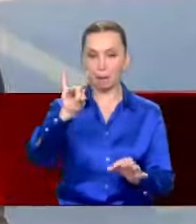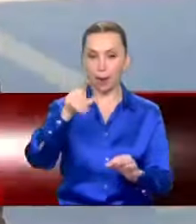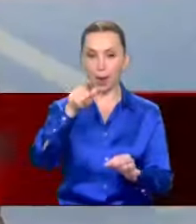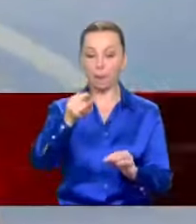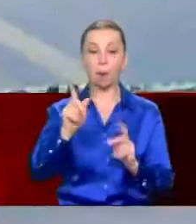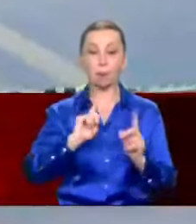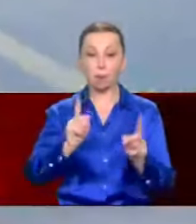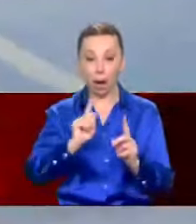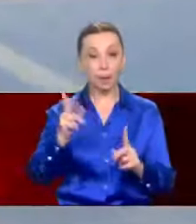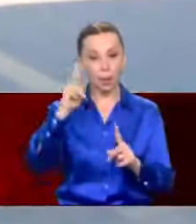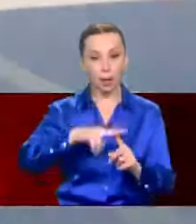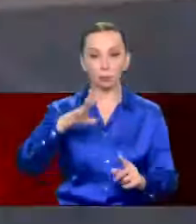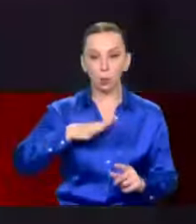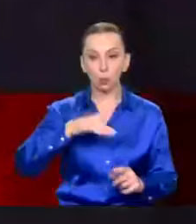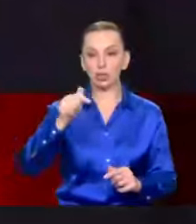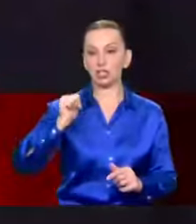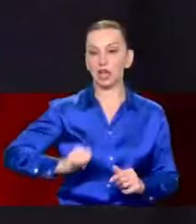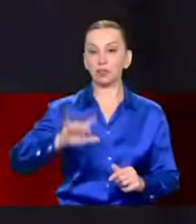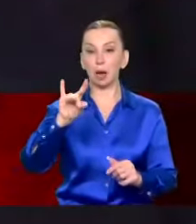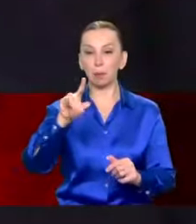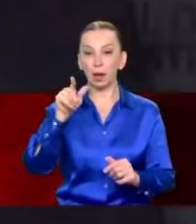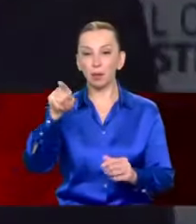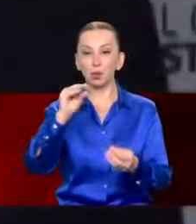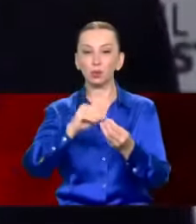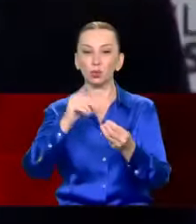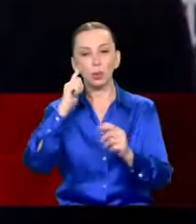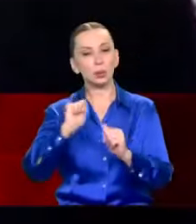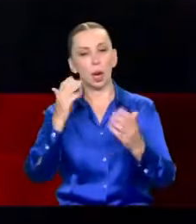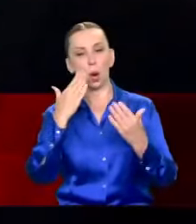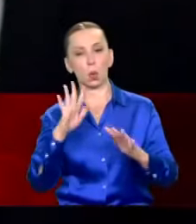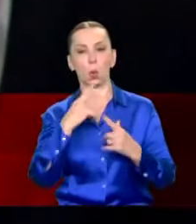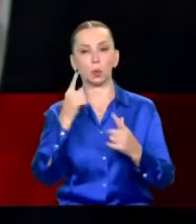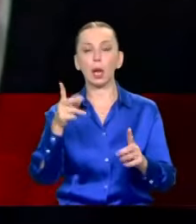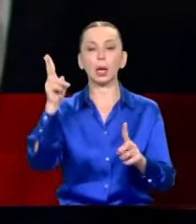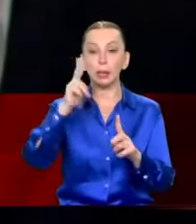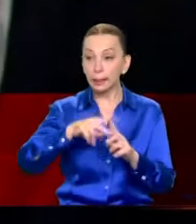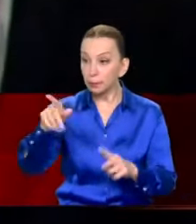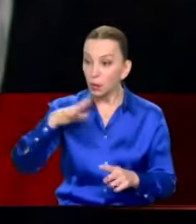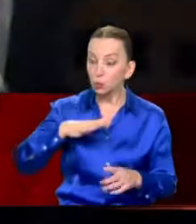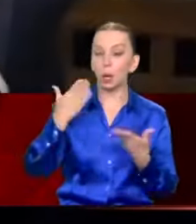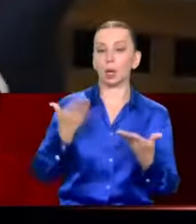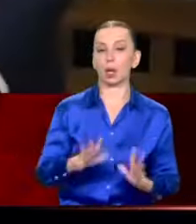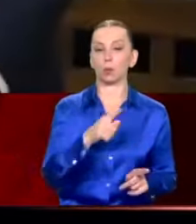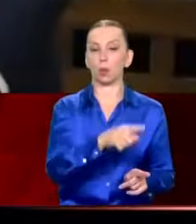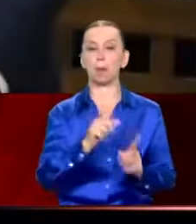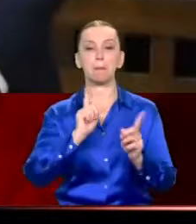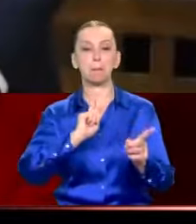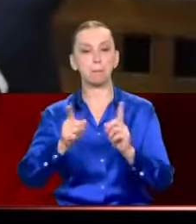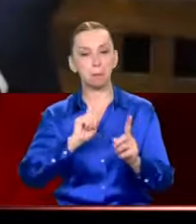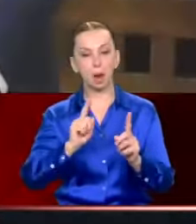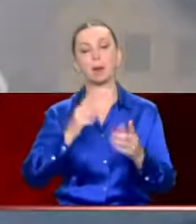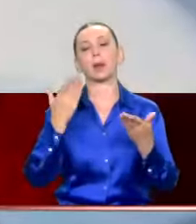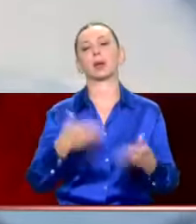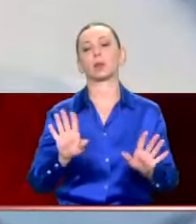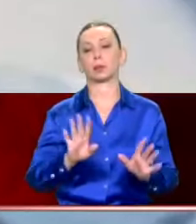davaya katılma talebinde bulundu. Savcı MHP'nin suçtan zarar görmediğini beyan ederek katılma talebinin reddini istedi. Mahkeme de talebi